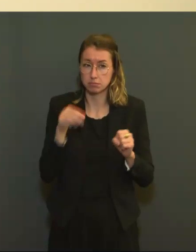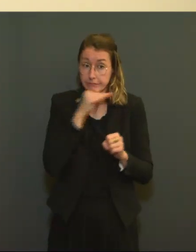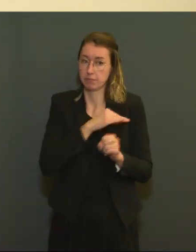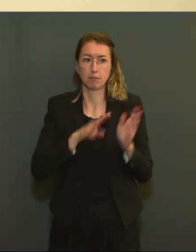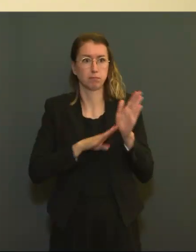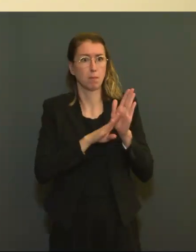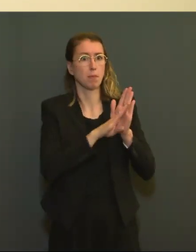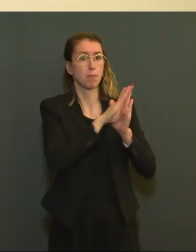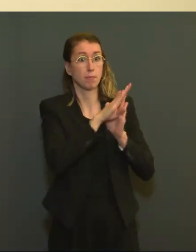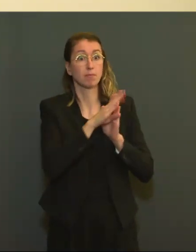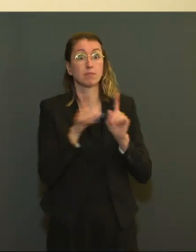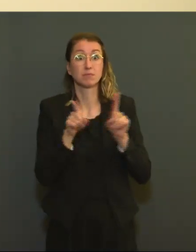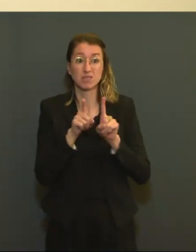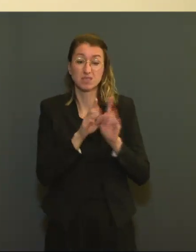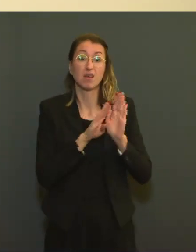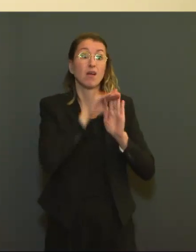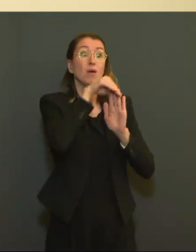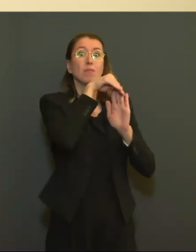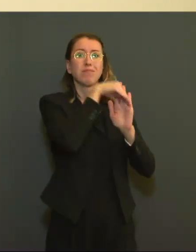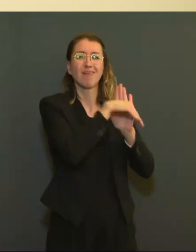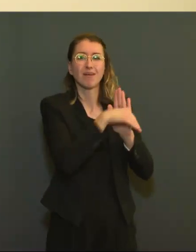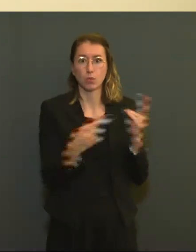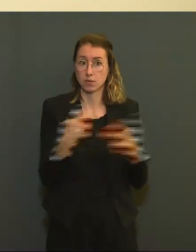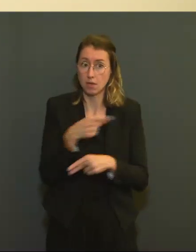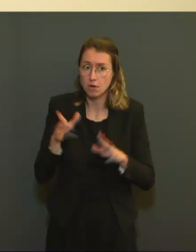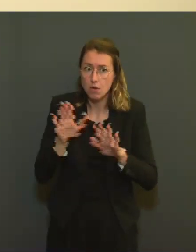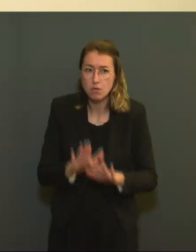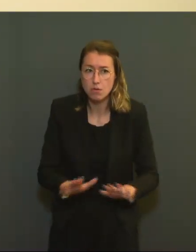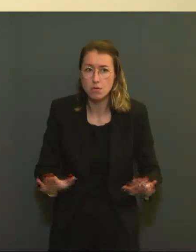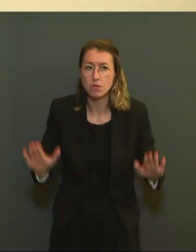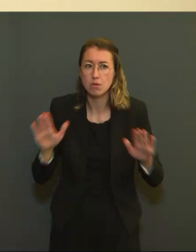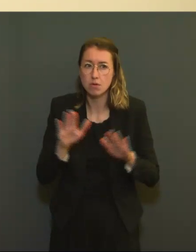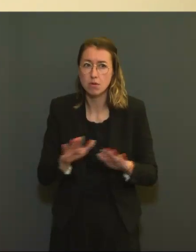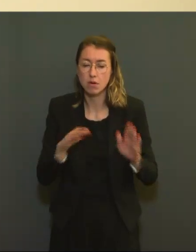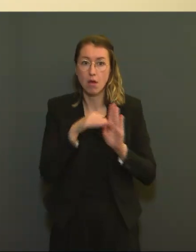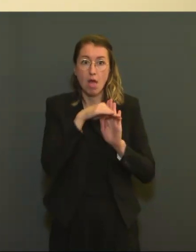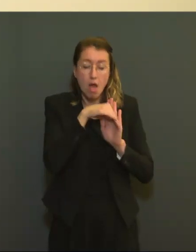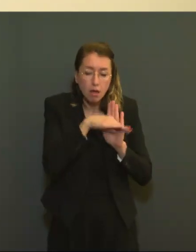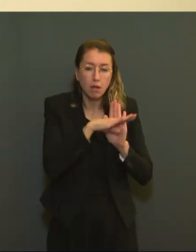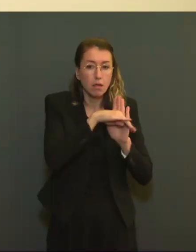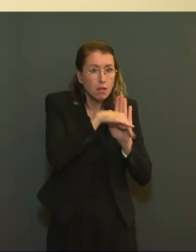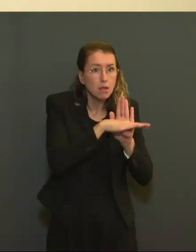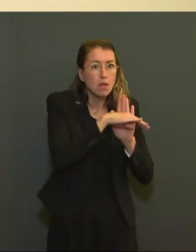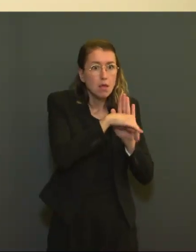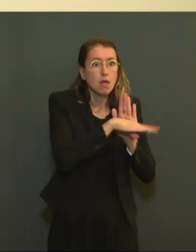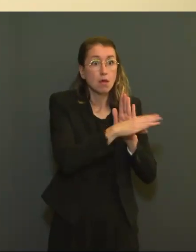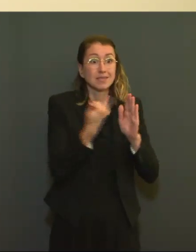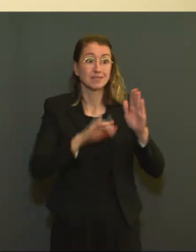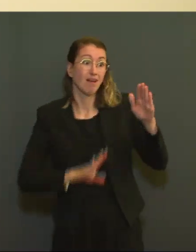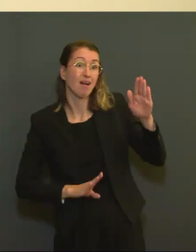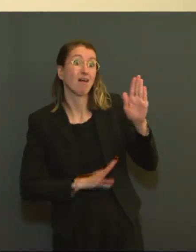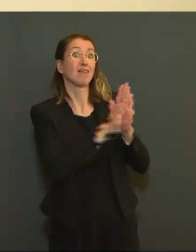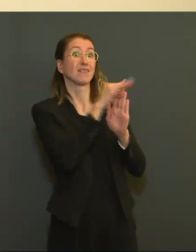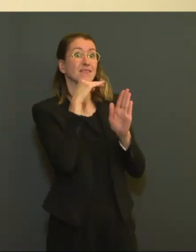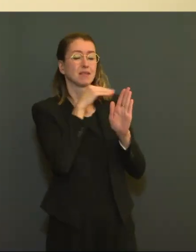Elle est variable, mais elle est toujours beaucoup plus lente que la partie de montée de la courbe. Il vaut mieux pour